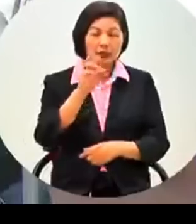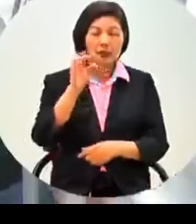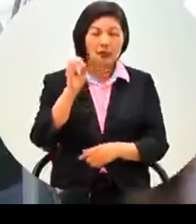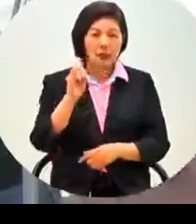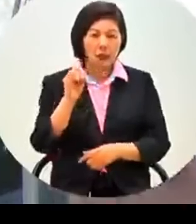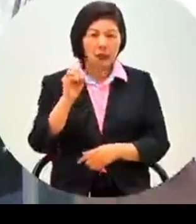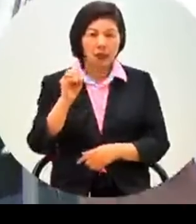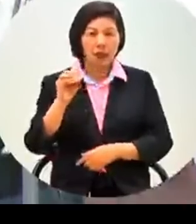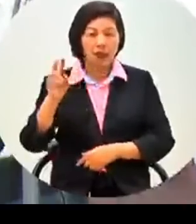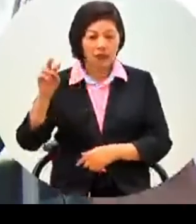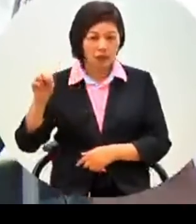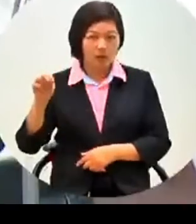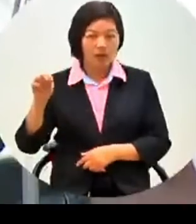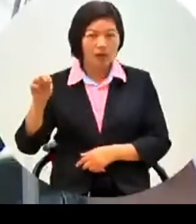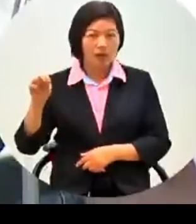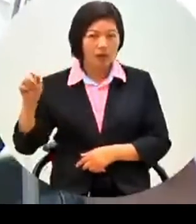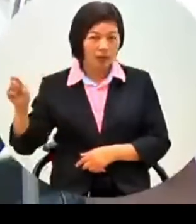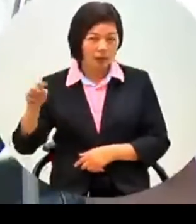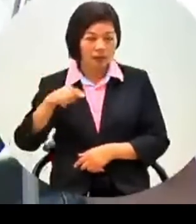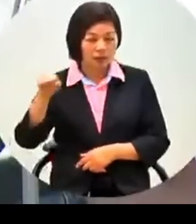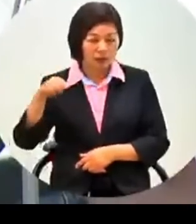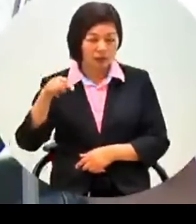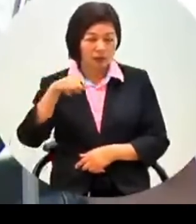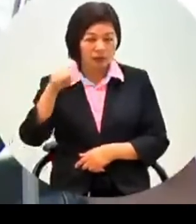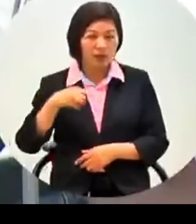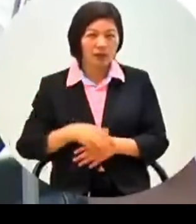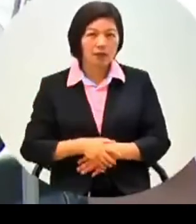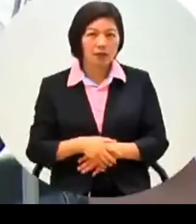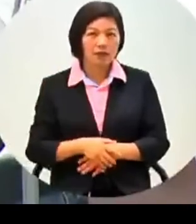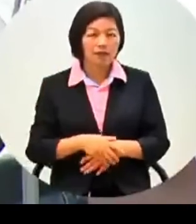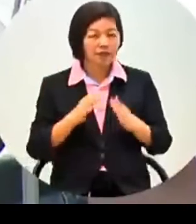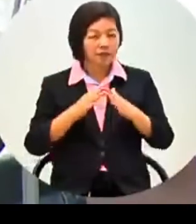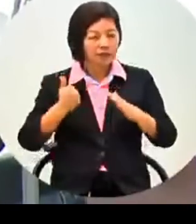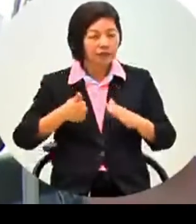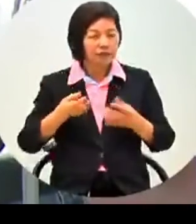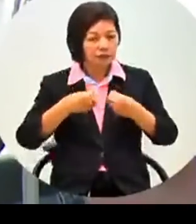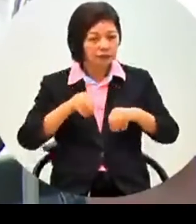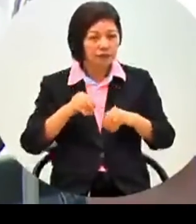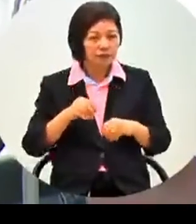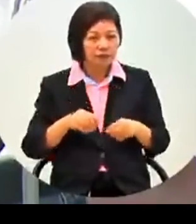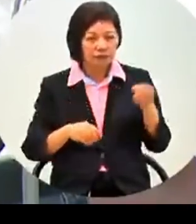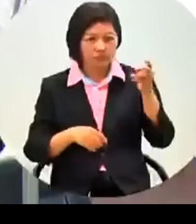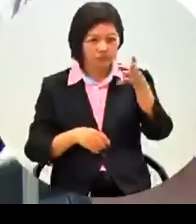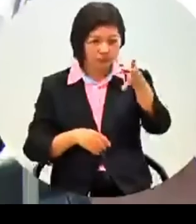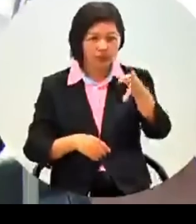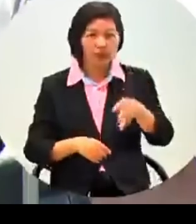有28制程哦。市长，我送你四个字啊！ 所用的啊， 我希